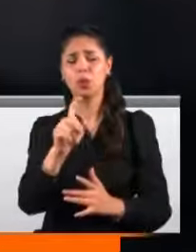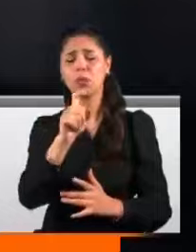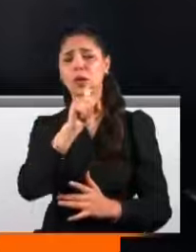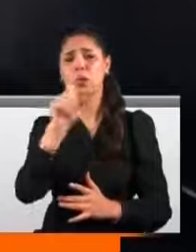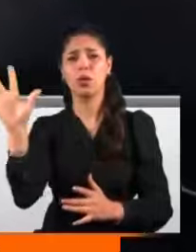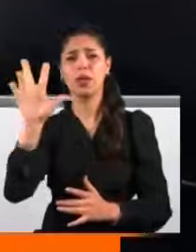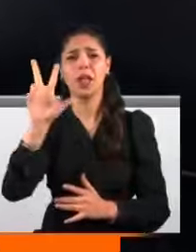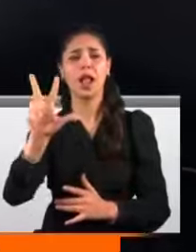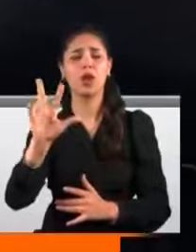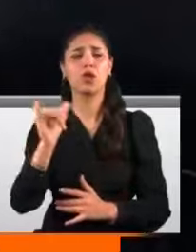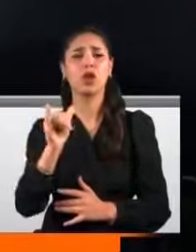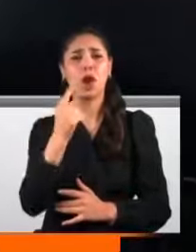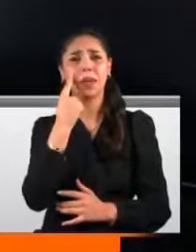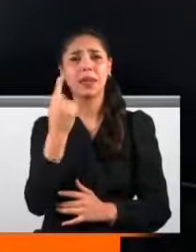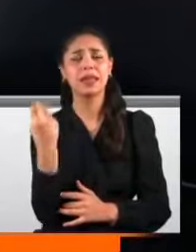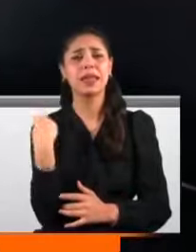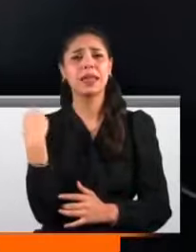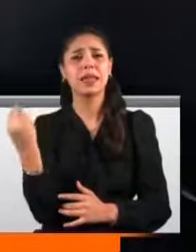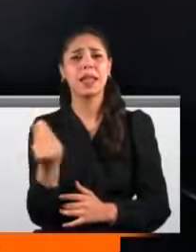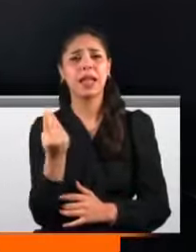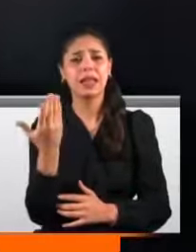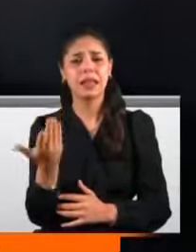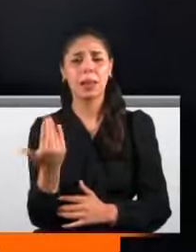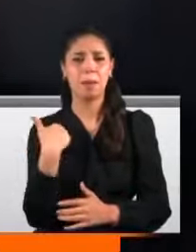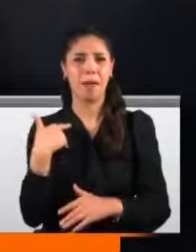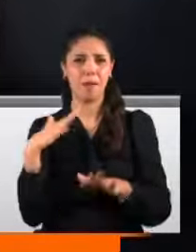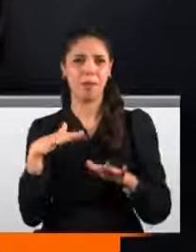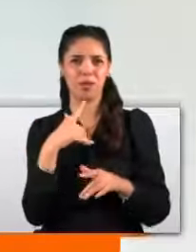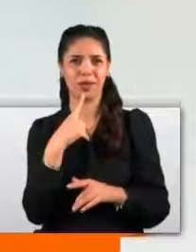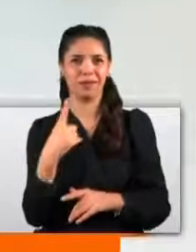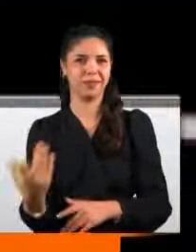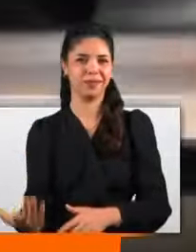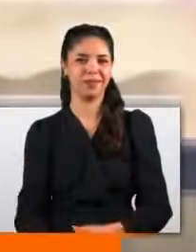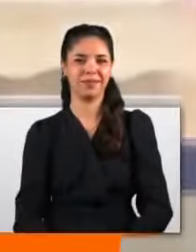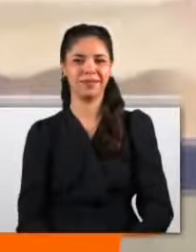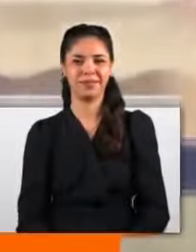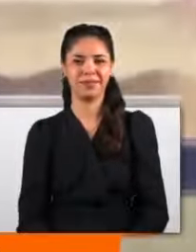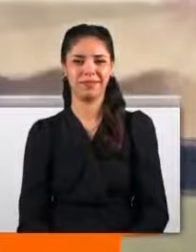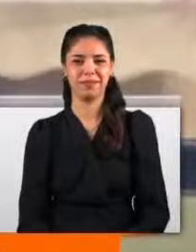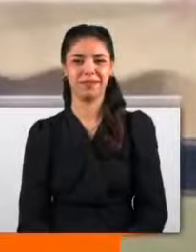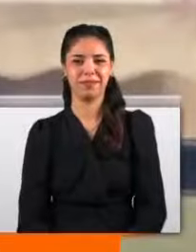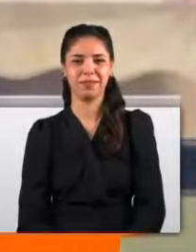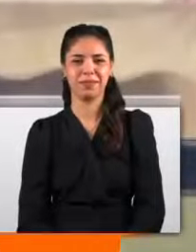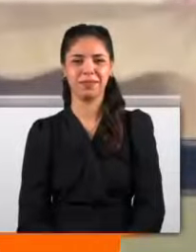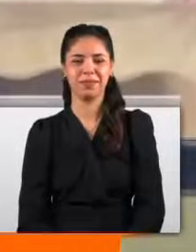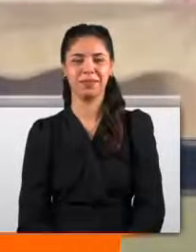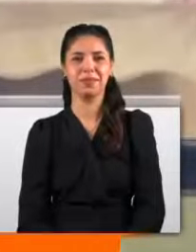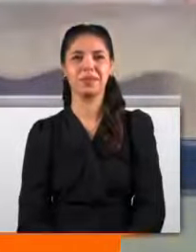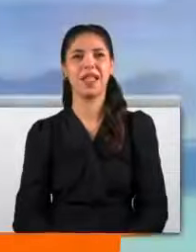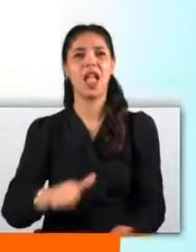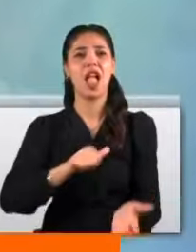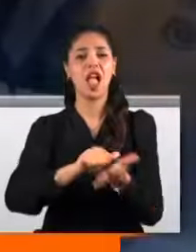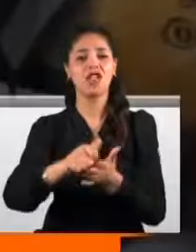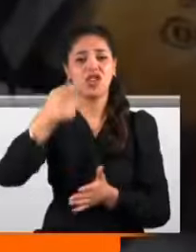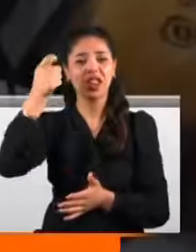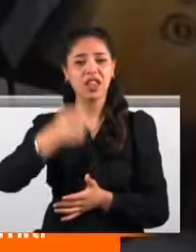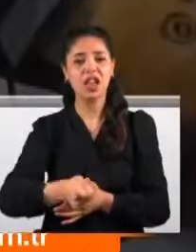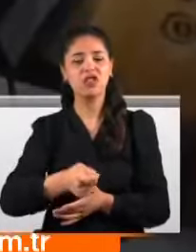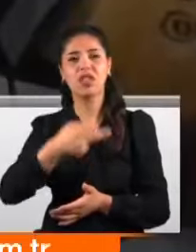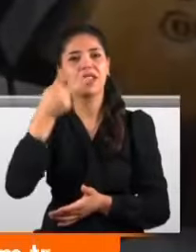4953 kilometrede ve hala ben buradayım diyor. Nasıl ben buradayım demesin, her şey orijinal, her